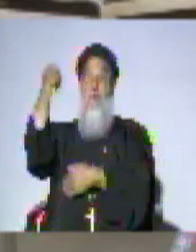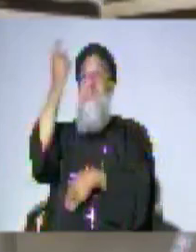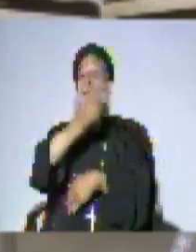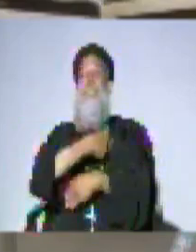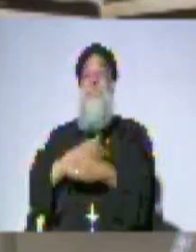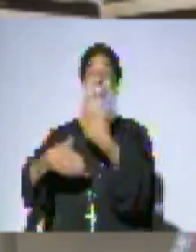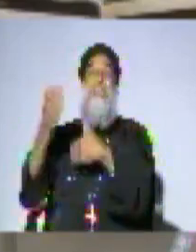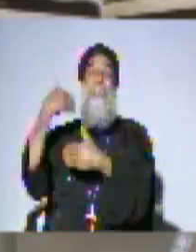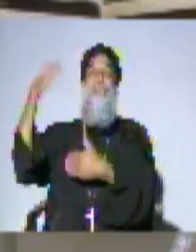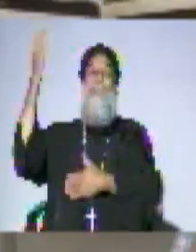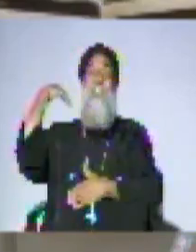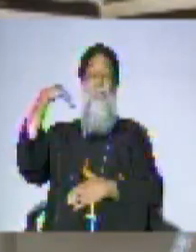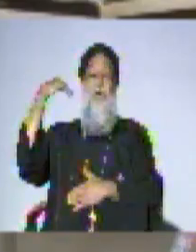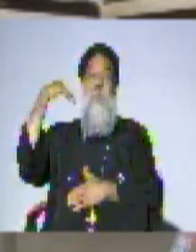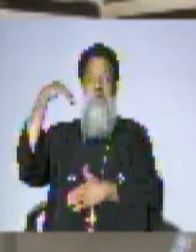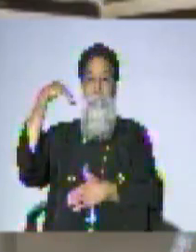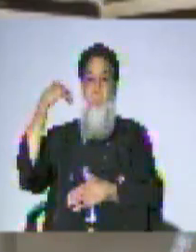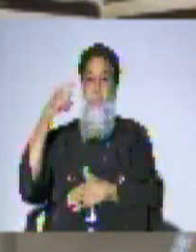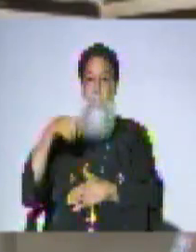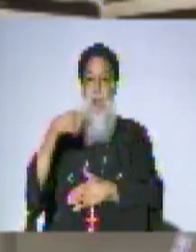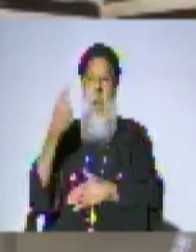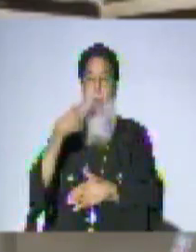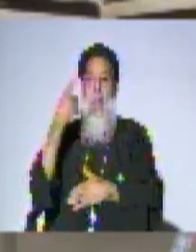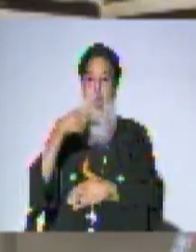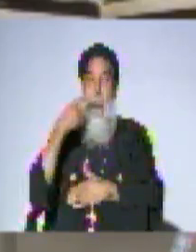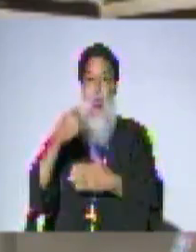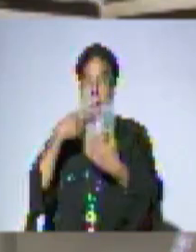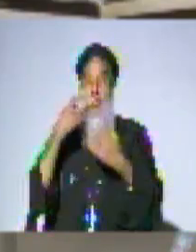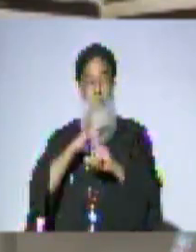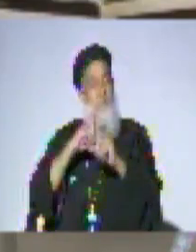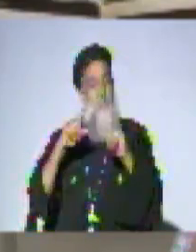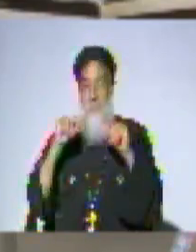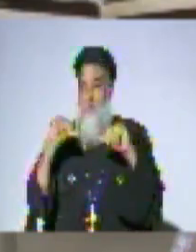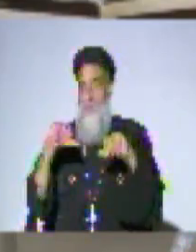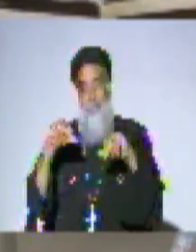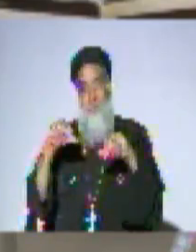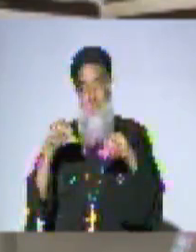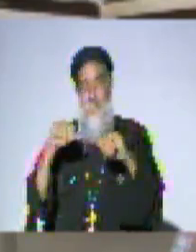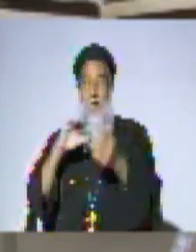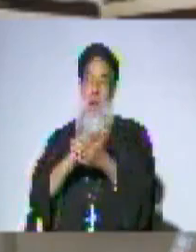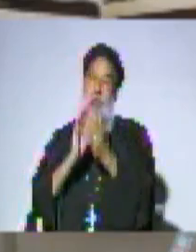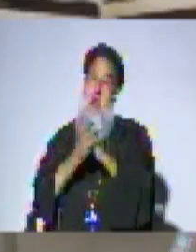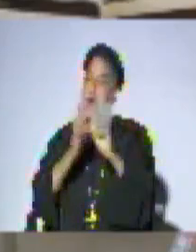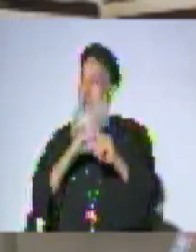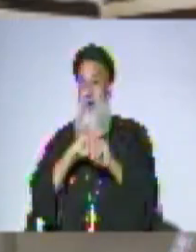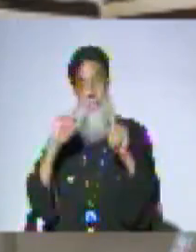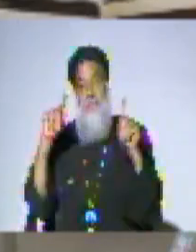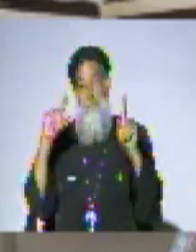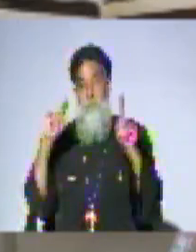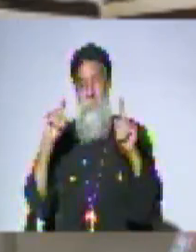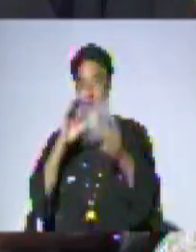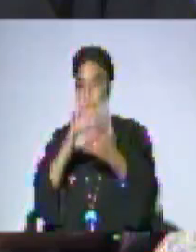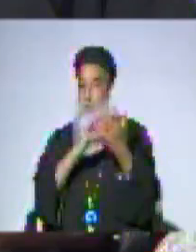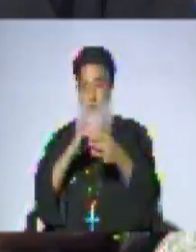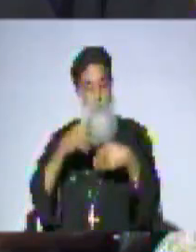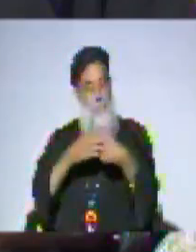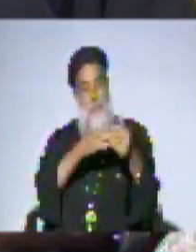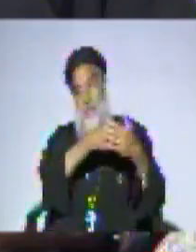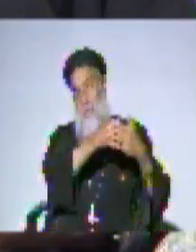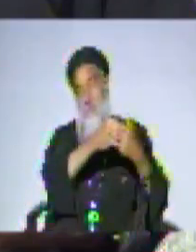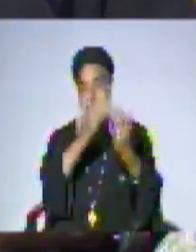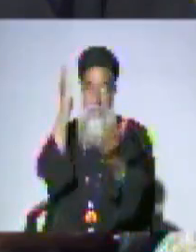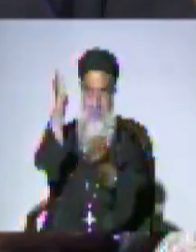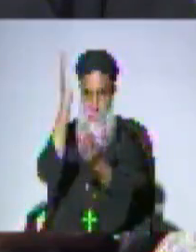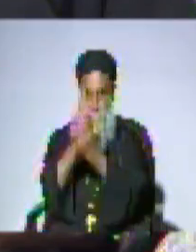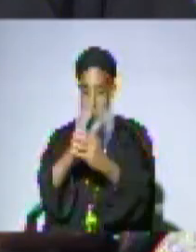مش القرون الوسطى اللي كان فيها يعني لخبطة شوية. إن أمور الإيمان كانت